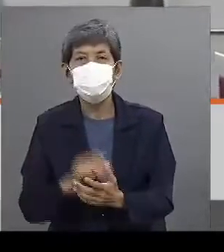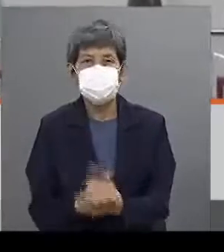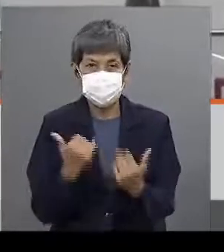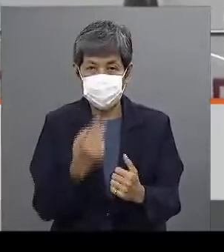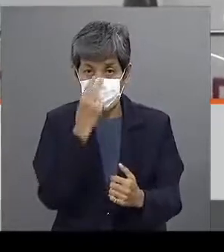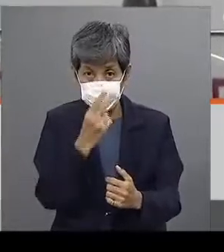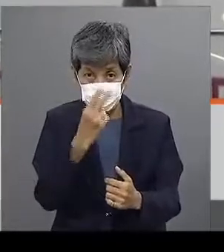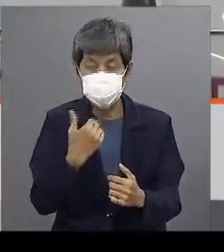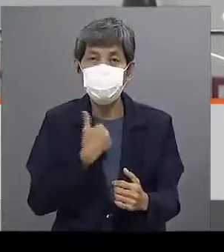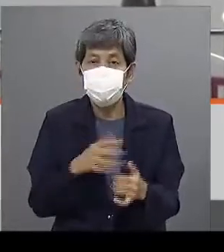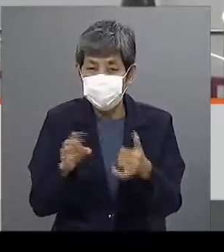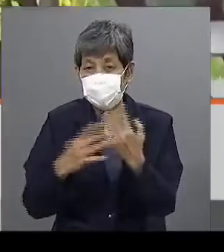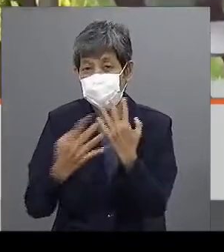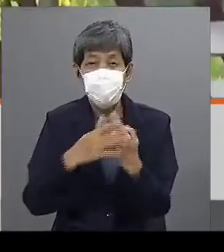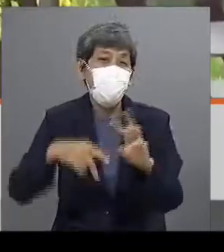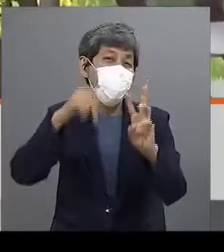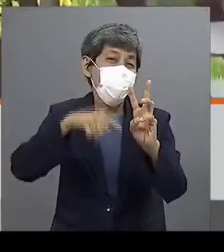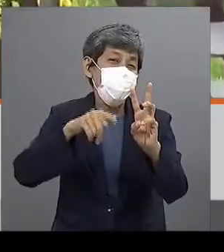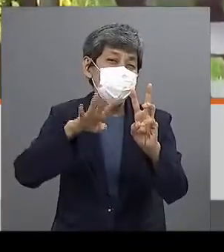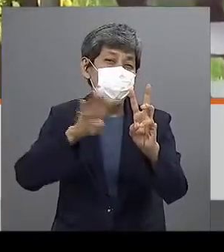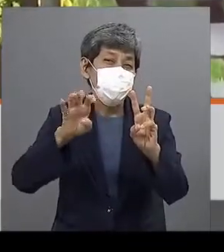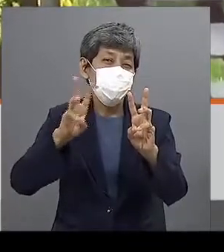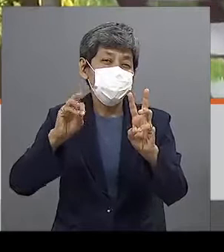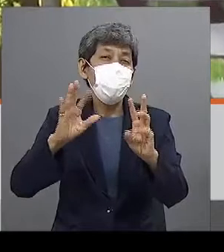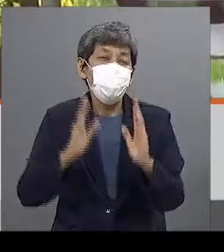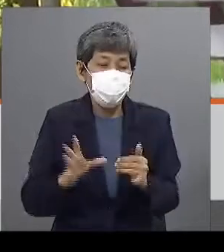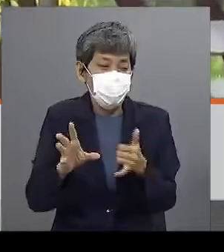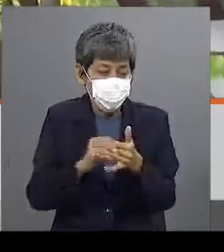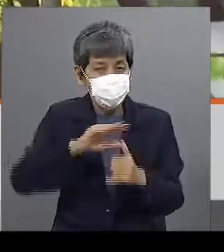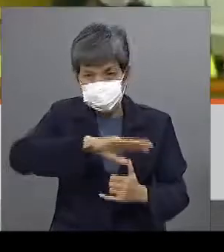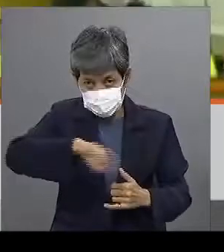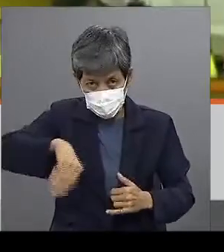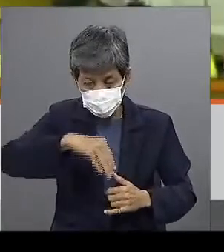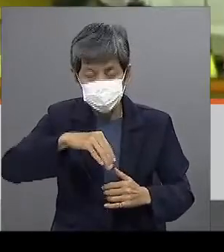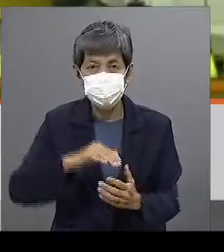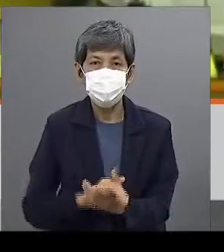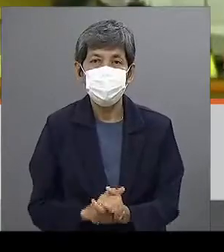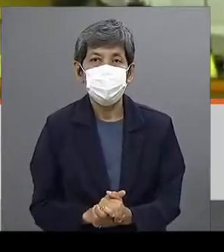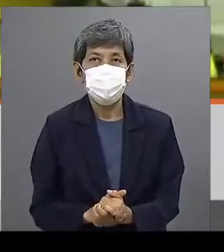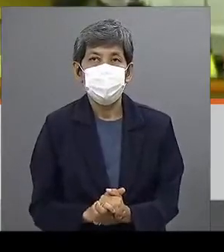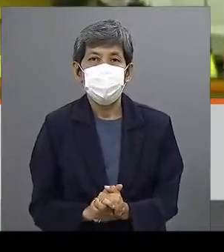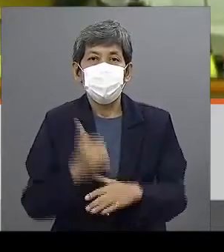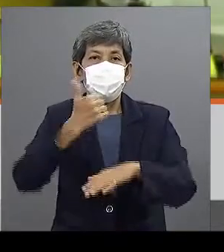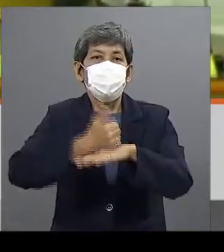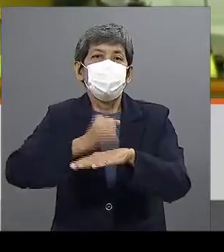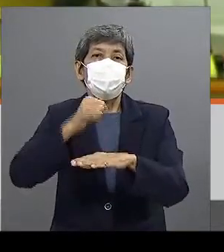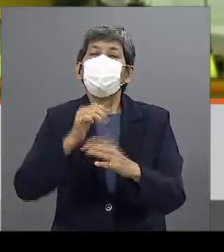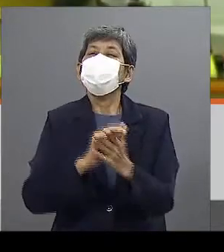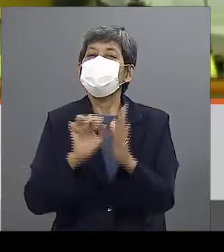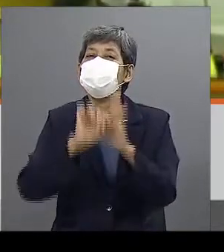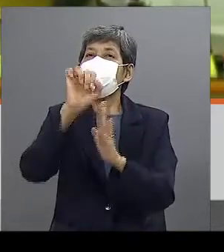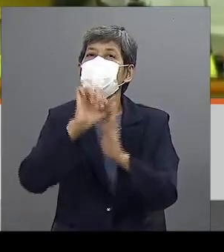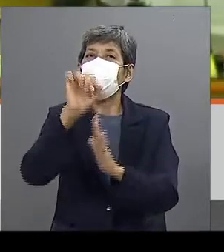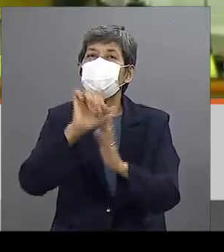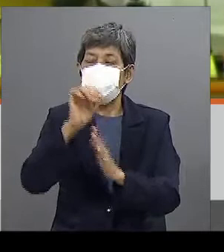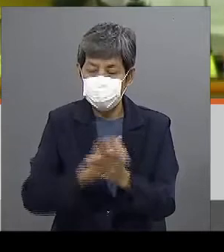ทั้งหมด 6,000469คนครับอ่าท่านผู้ว่าราชการจังหวัดเชียงใหม่รองแม่ทัพภาคที่ 3